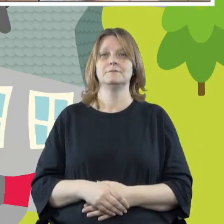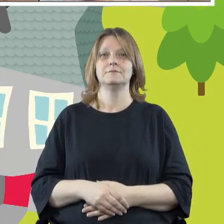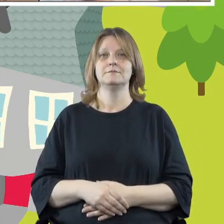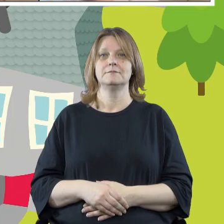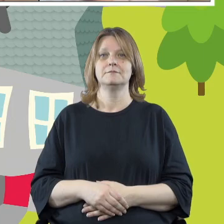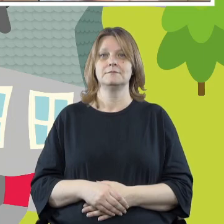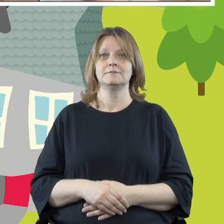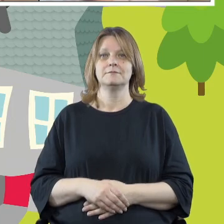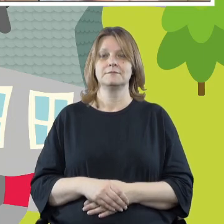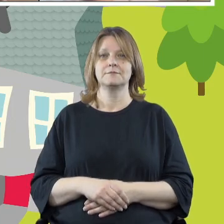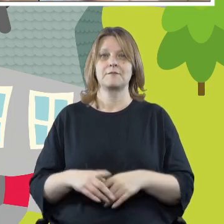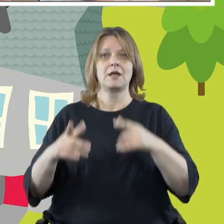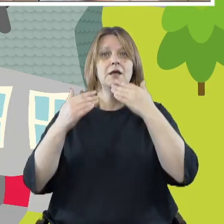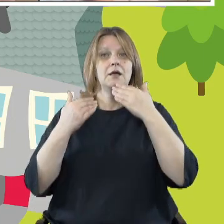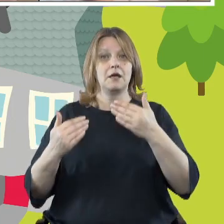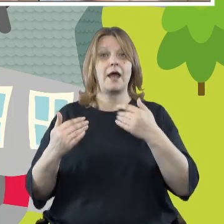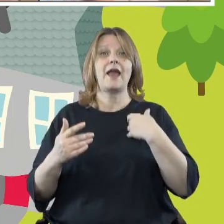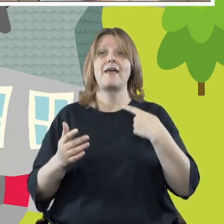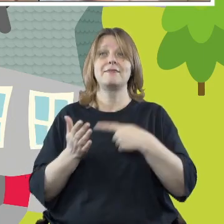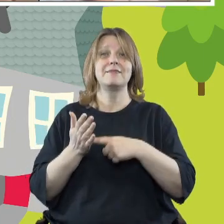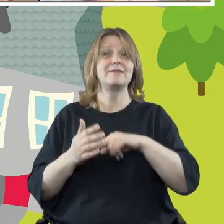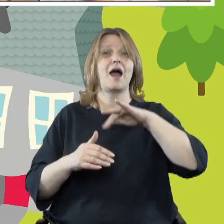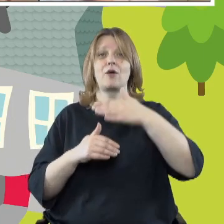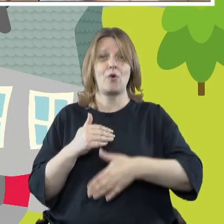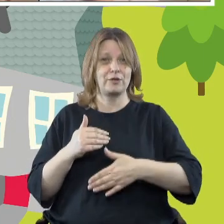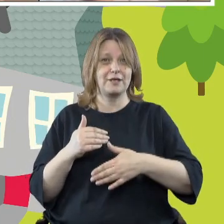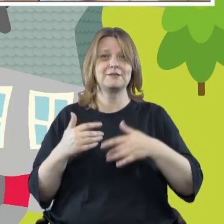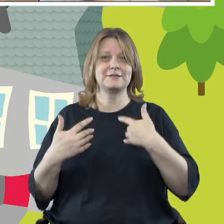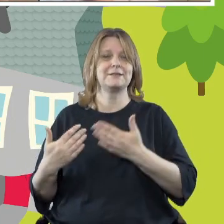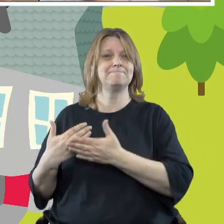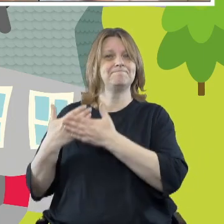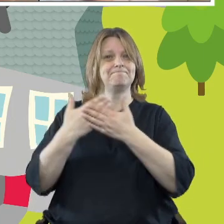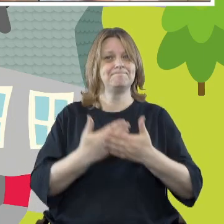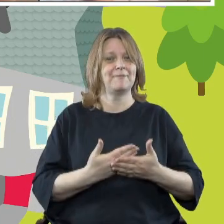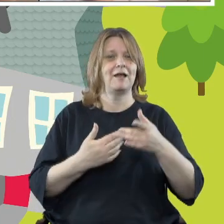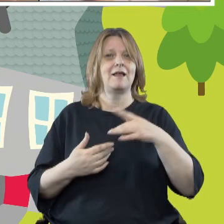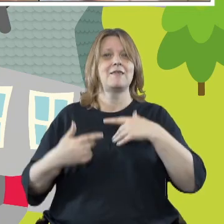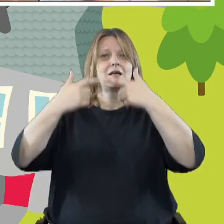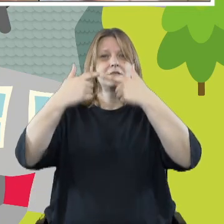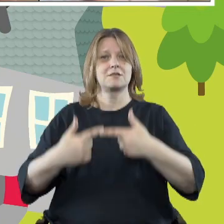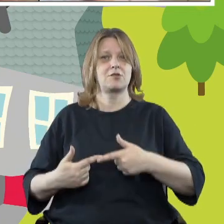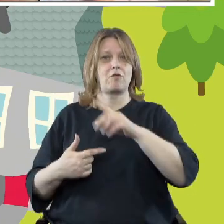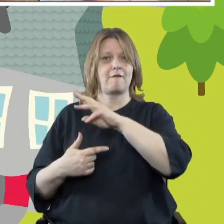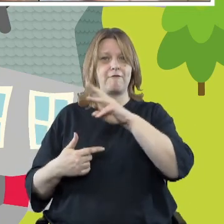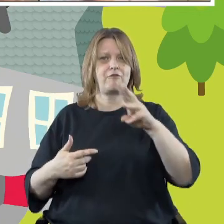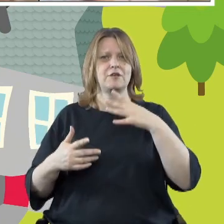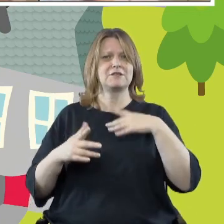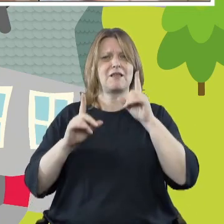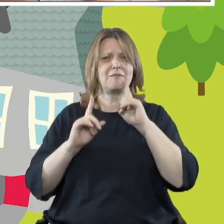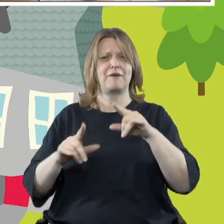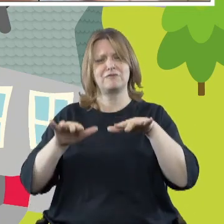Brawo, bardzo dziękujemy. Słuchajcie, ja jeszcze na zakończenie was chciałem zaprosić na naszą stronę internetową, gdzie jest bardzo dużo różnych